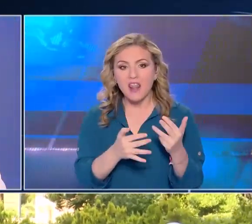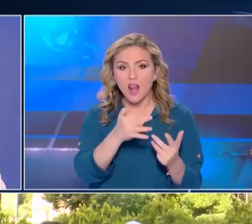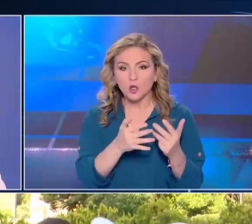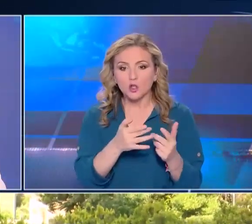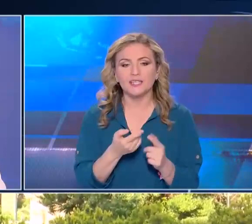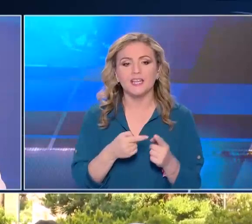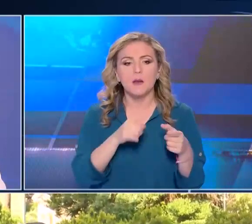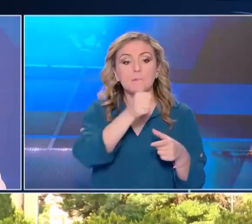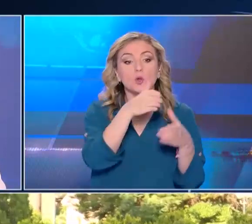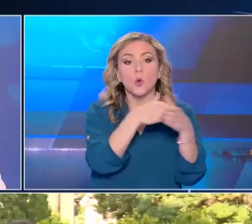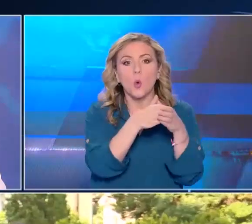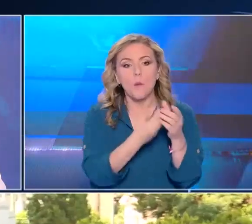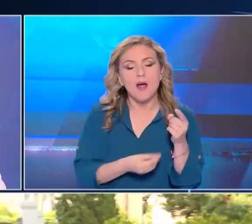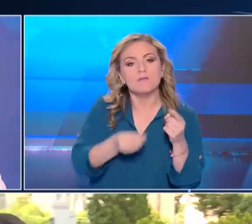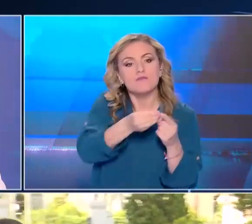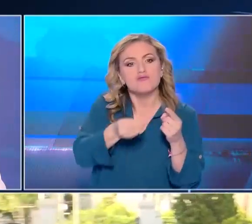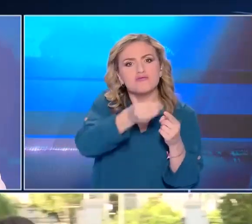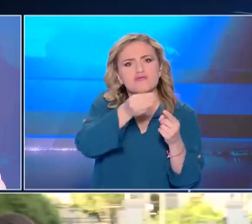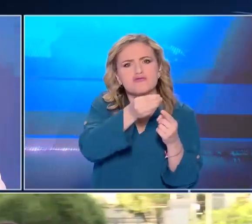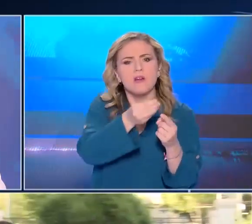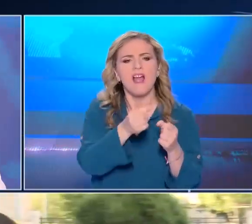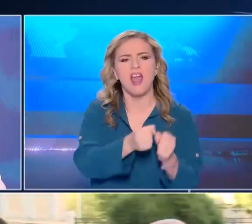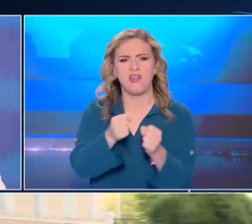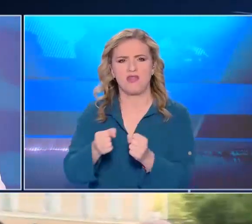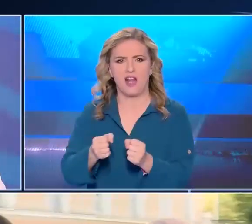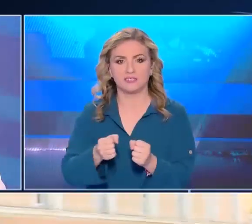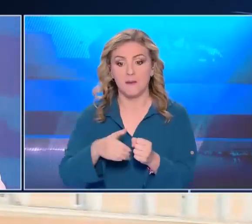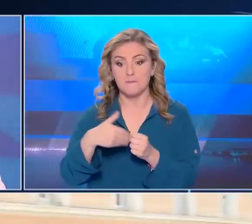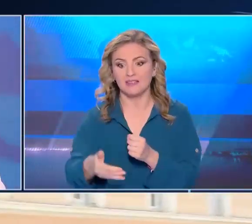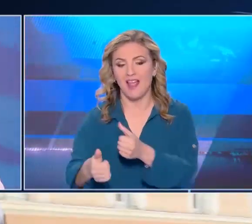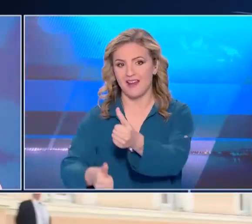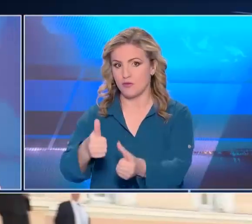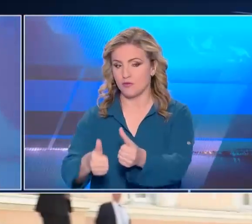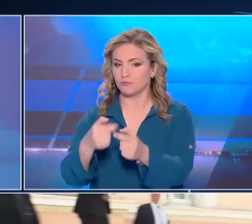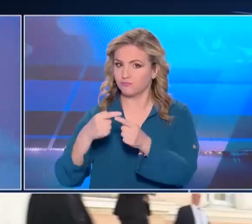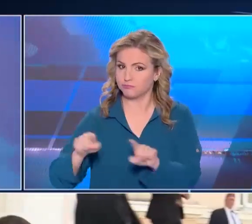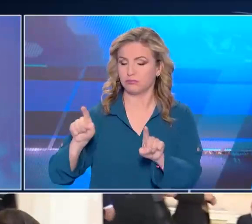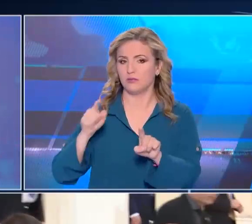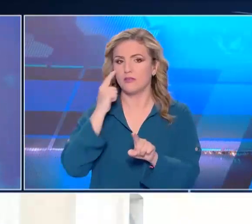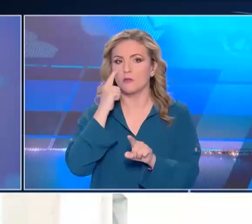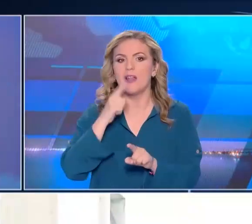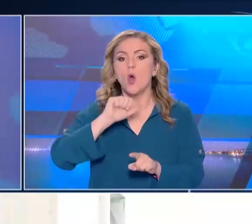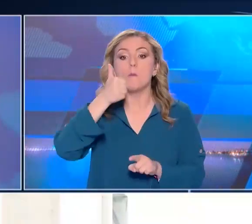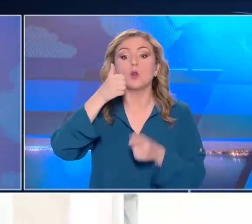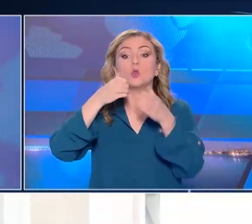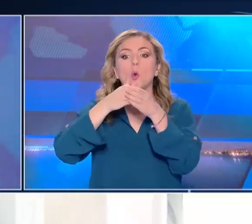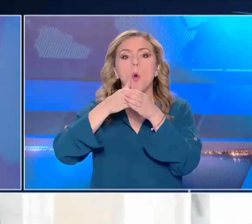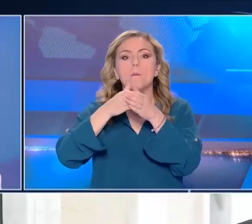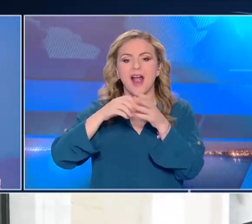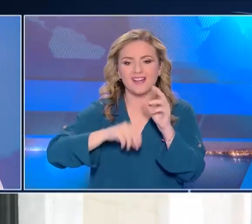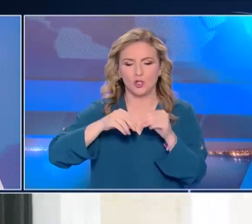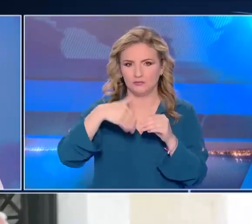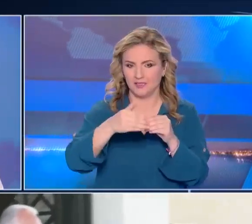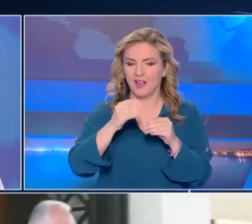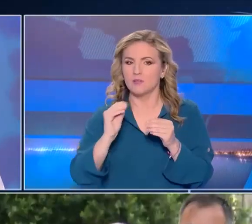στο πρώτο κόμμα, εκεί τα πράγματα μπορεί να είναι ακόμη πιο διαφορετικά, καθώς το πρώτο κόμμα έχει και αυτή τη δυνατότητα να